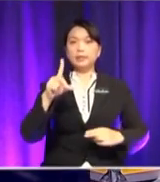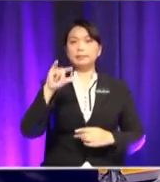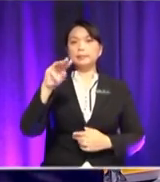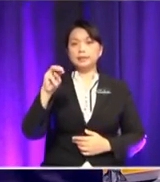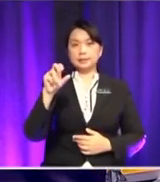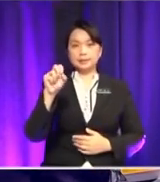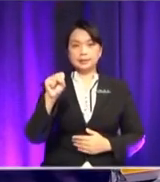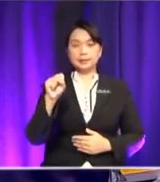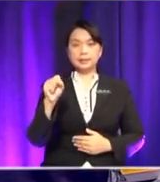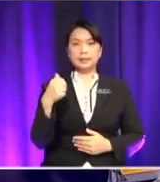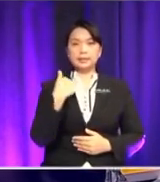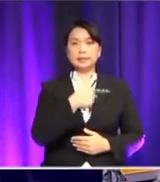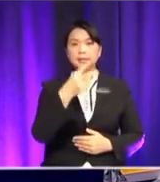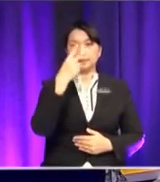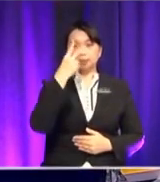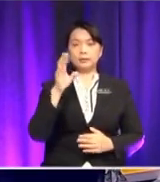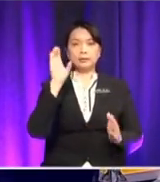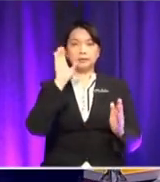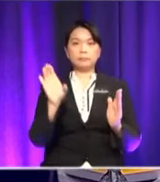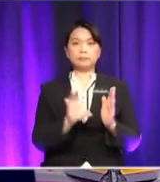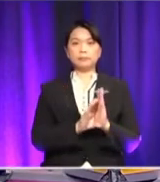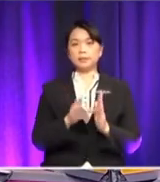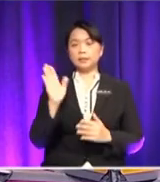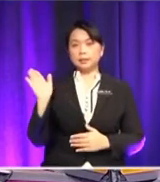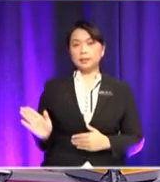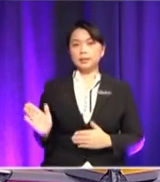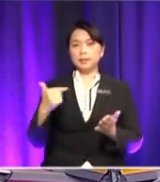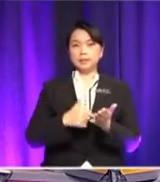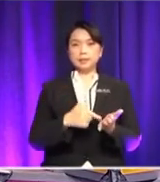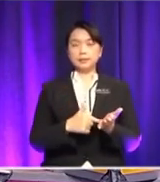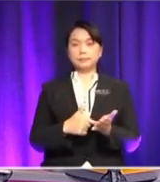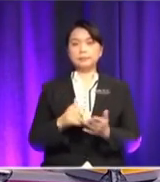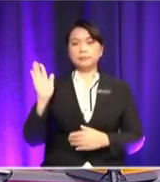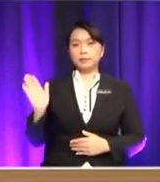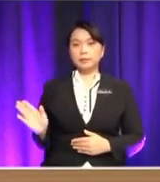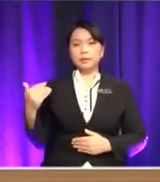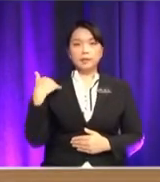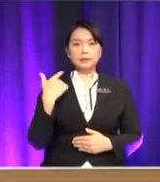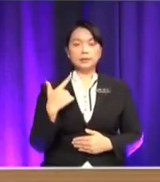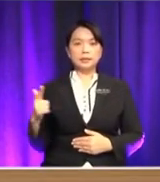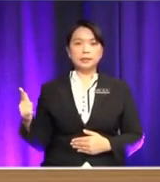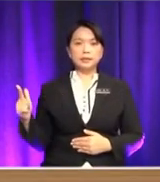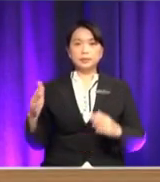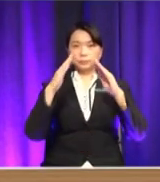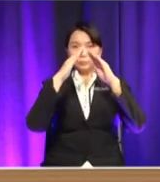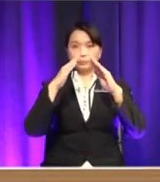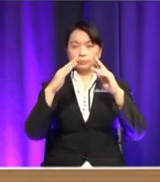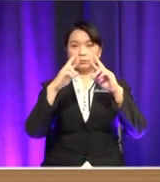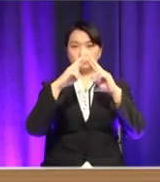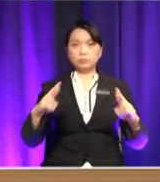baik kita tengok gambar yang seterusnya kita tengok gambar ini adalah Bumbung limas Belanda